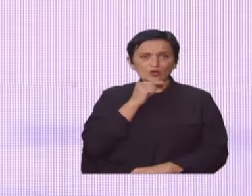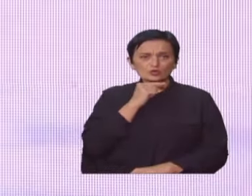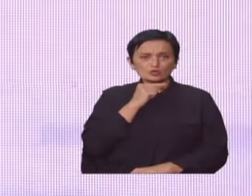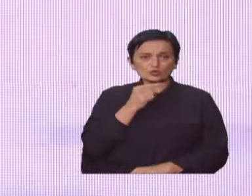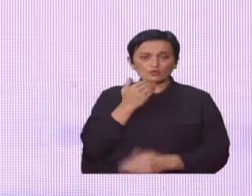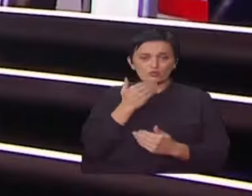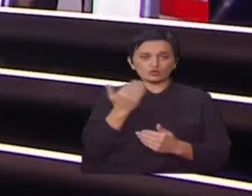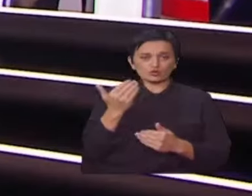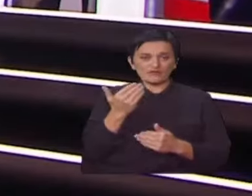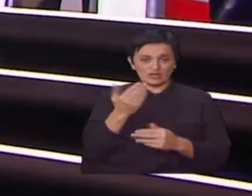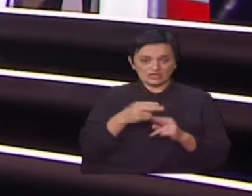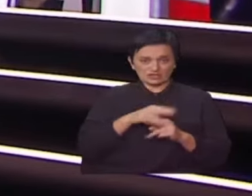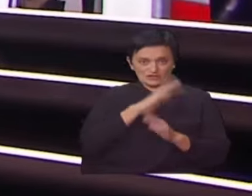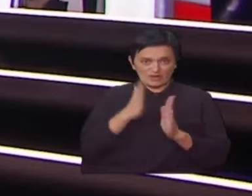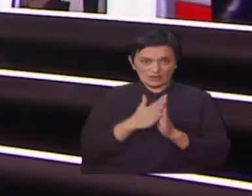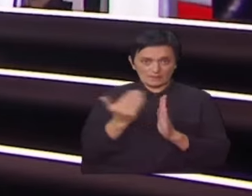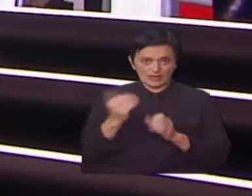გონიათ, რომ ეს თქვენი დამსახურებით ხდება ყველაფერი?